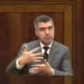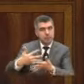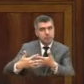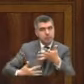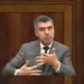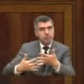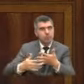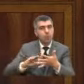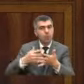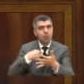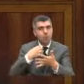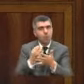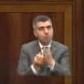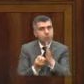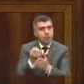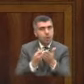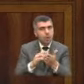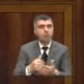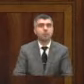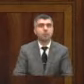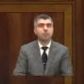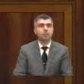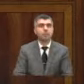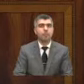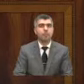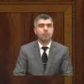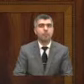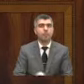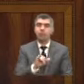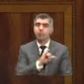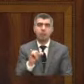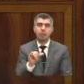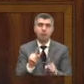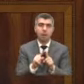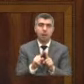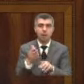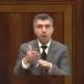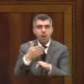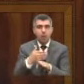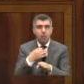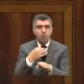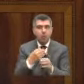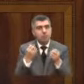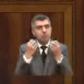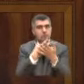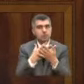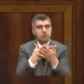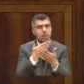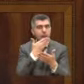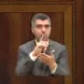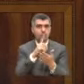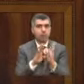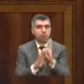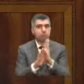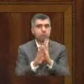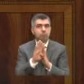داكشي اللي تدار. يعني الحصيله ما كنتش كنحلم بها صراحه. وصلنا لواحد المستوى يعني